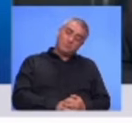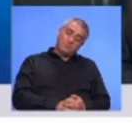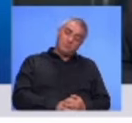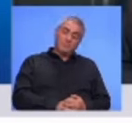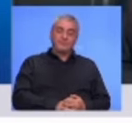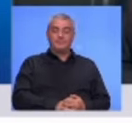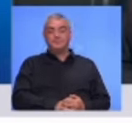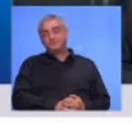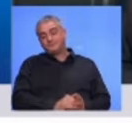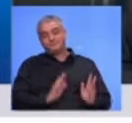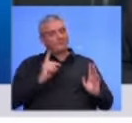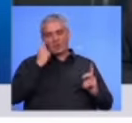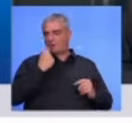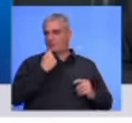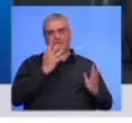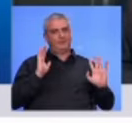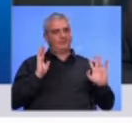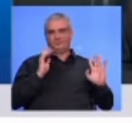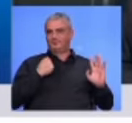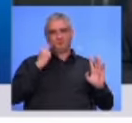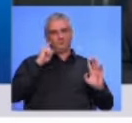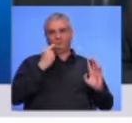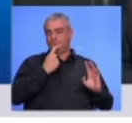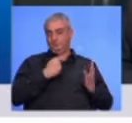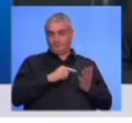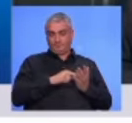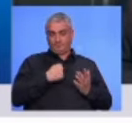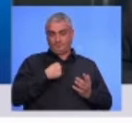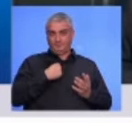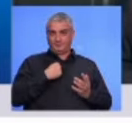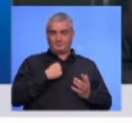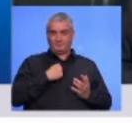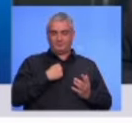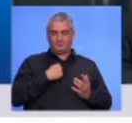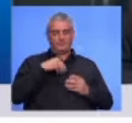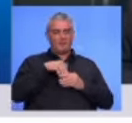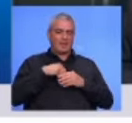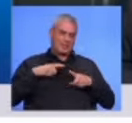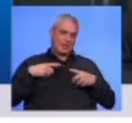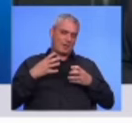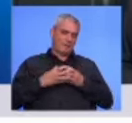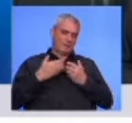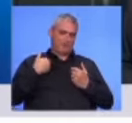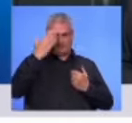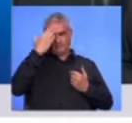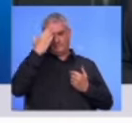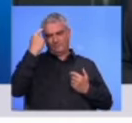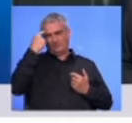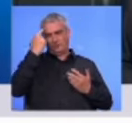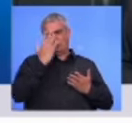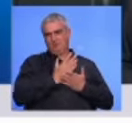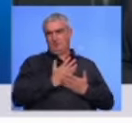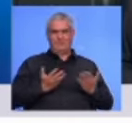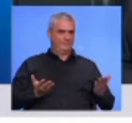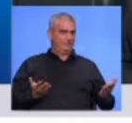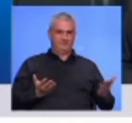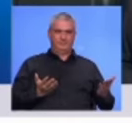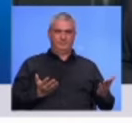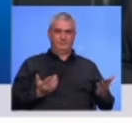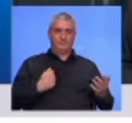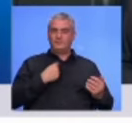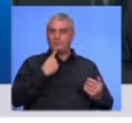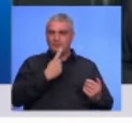לך, לא יודע להגיד לך, לא יודע להגיד לך, כי אני בתוך עמי אני חי, אני מכיר ואני יודע, ואני אגיד לך